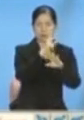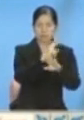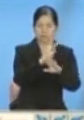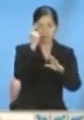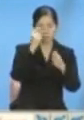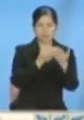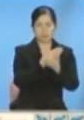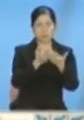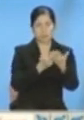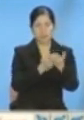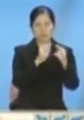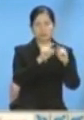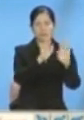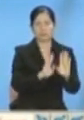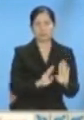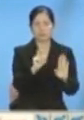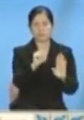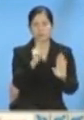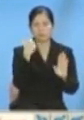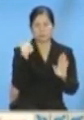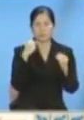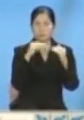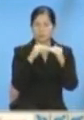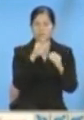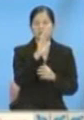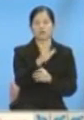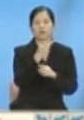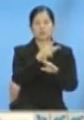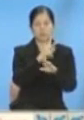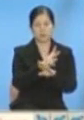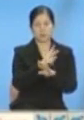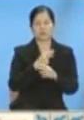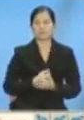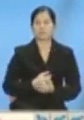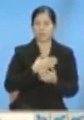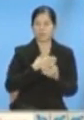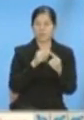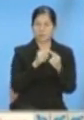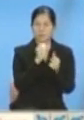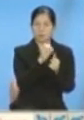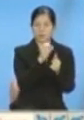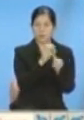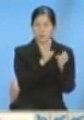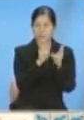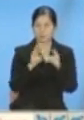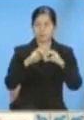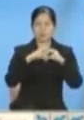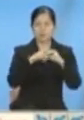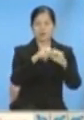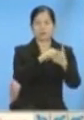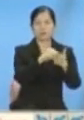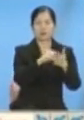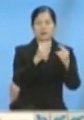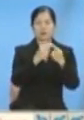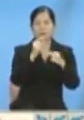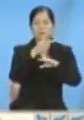เป็นอย่างไรในการอภิปรายเป็นสิทธิ์ของท่านประธานผมเสนอทางออกที่ดีแต่ท่านประธานจะมาตัดสิทธิ์